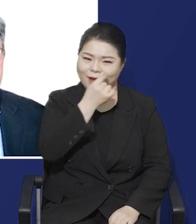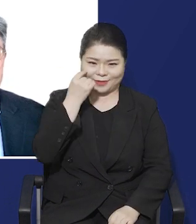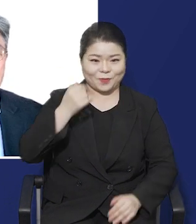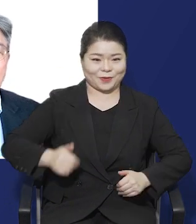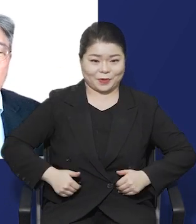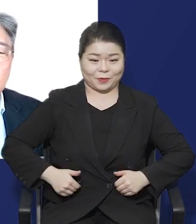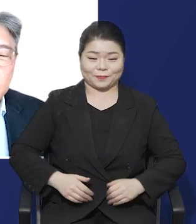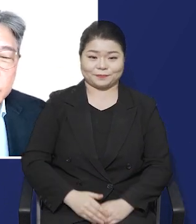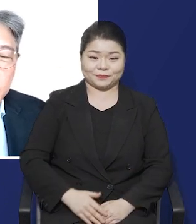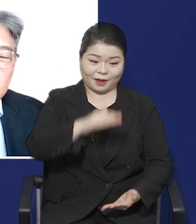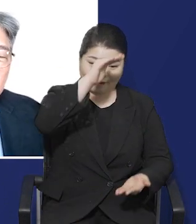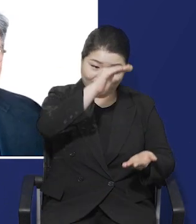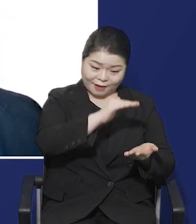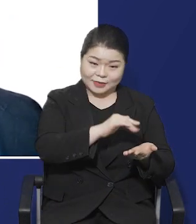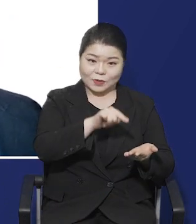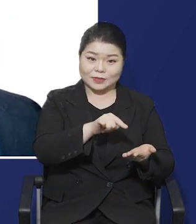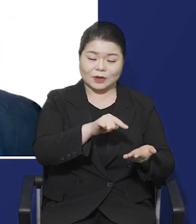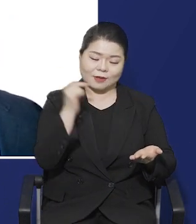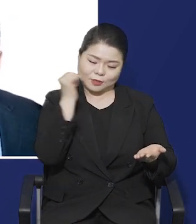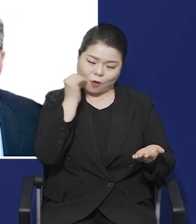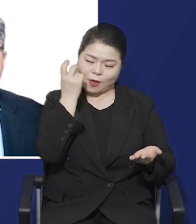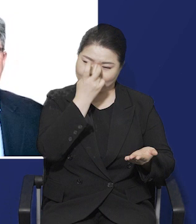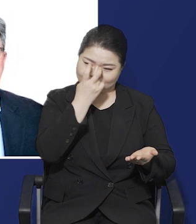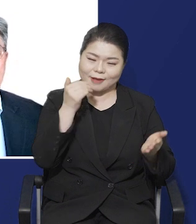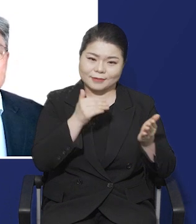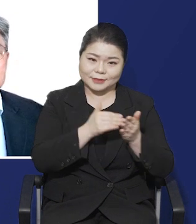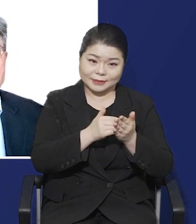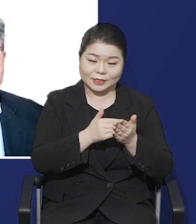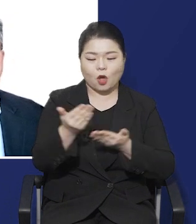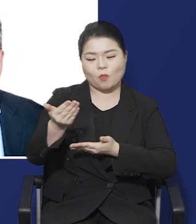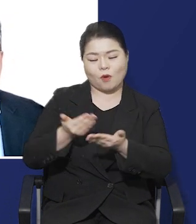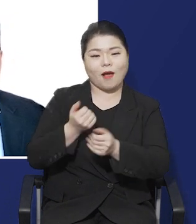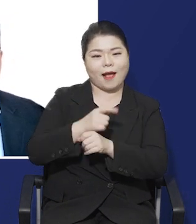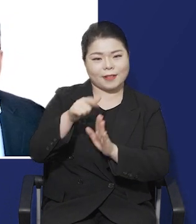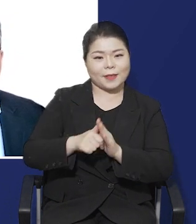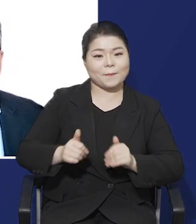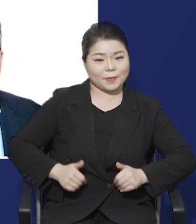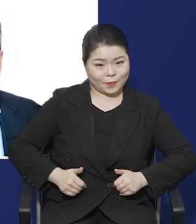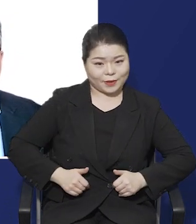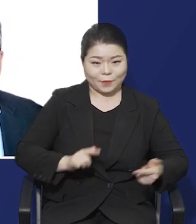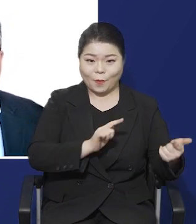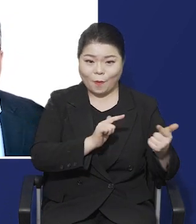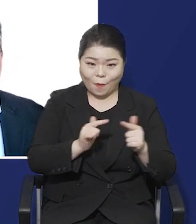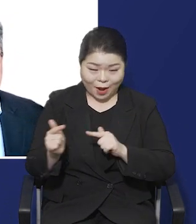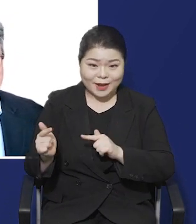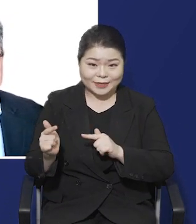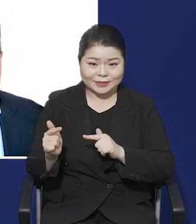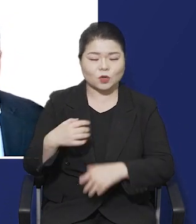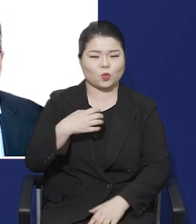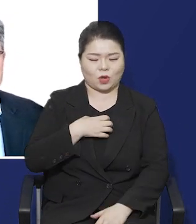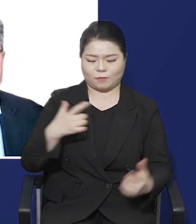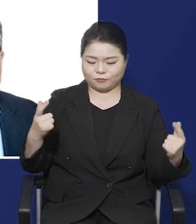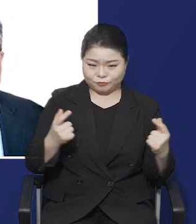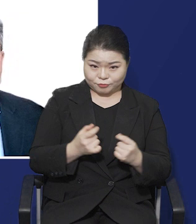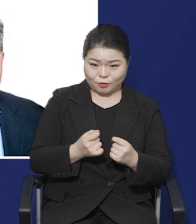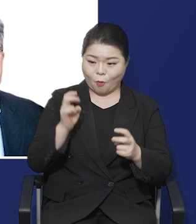이와 같이 철저한 해외 시장 조사를 통해 무역 거래에서 발생할 수 있는 여러 가지 위험을